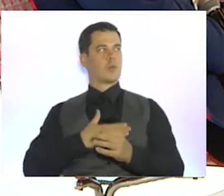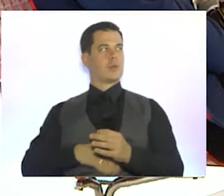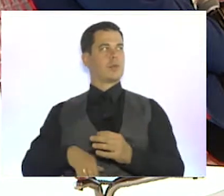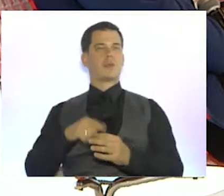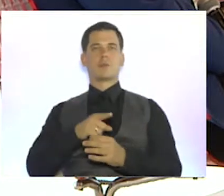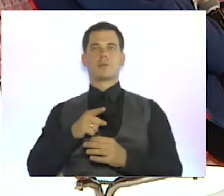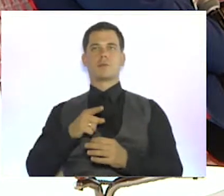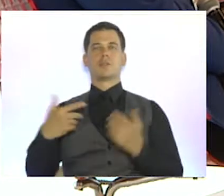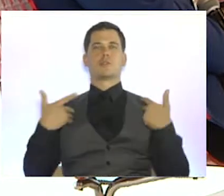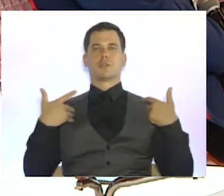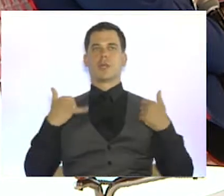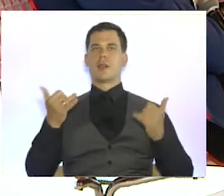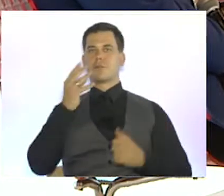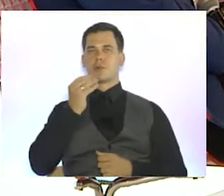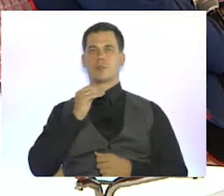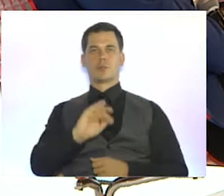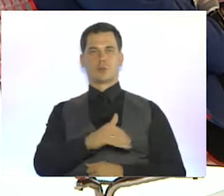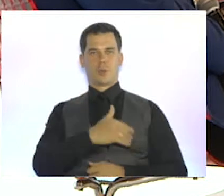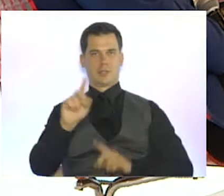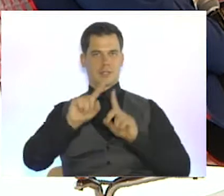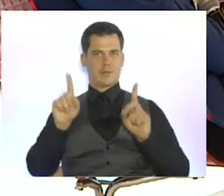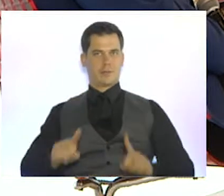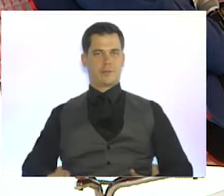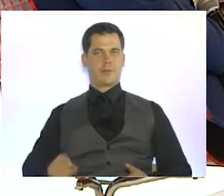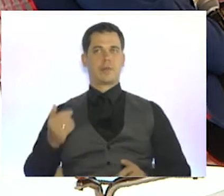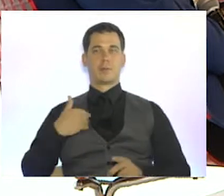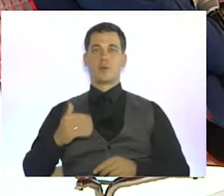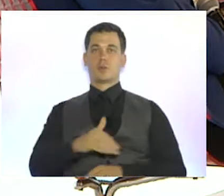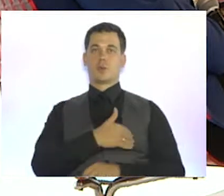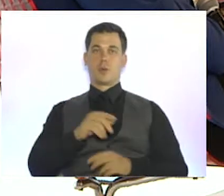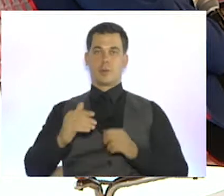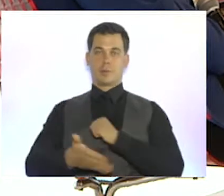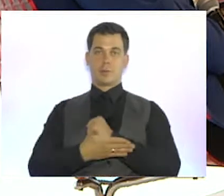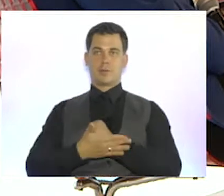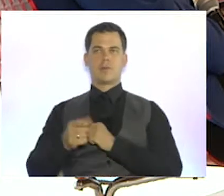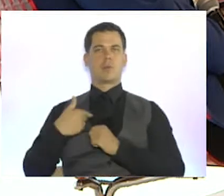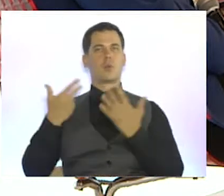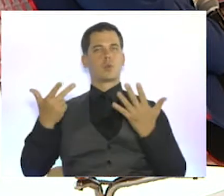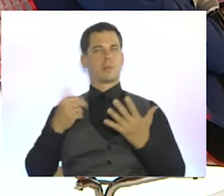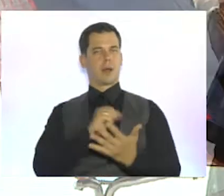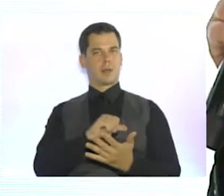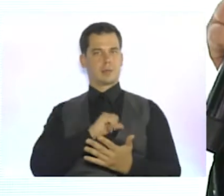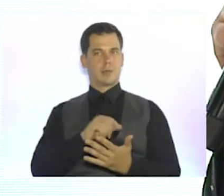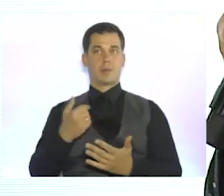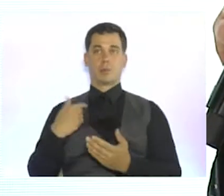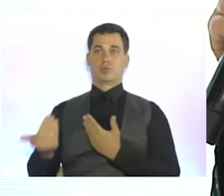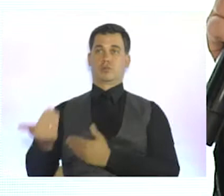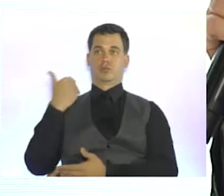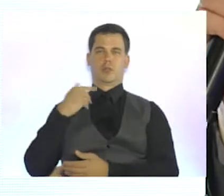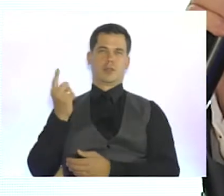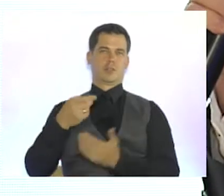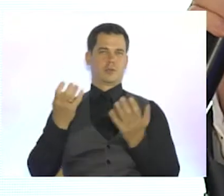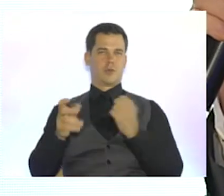życiową dotyczącą szkolnictwa zawodowego. Otóż kończąc szkołę podstawową w 8 klasie do nas przyjeżdżały pod koniec lat